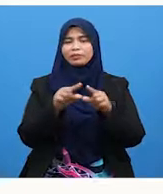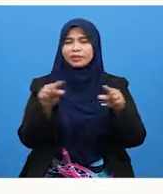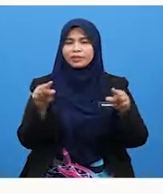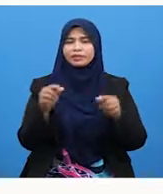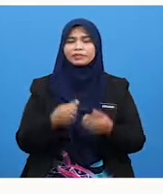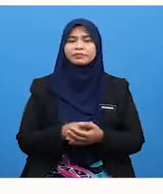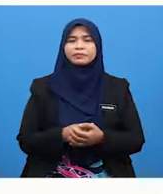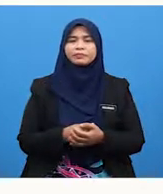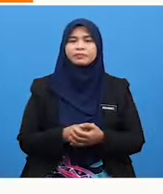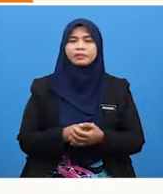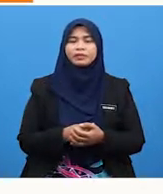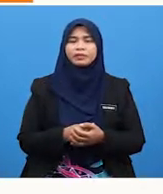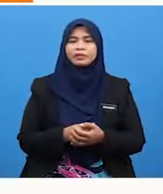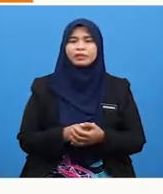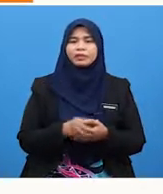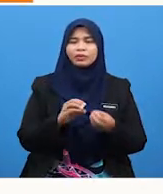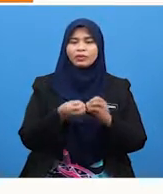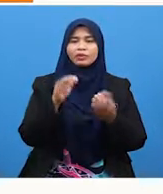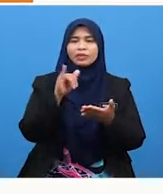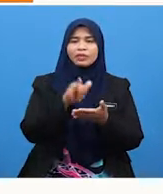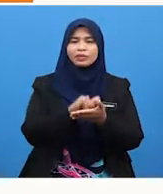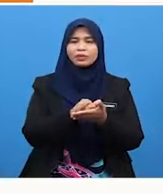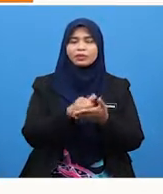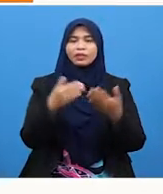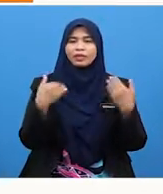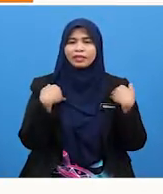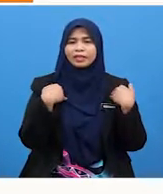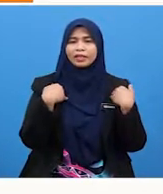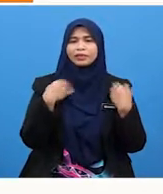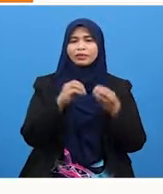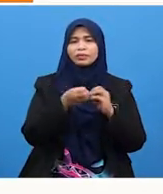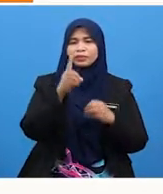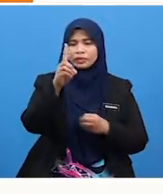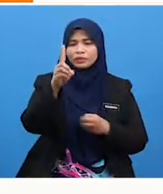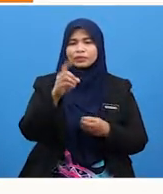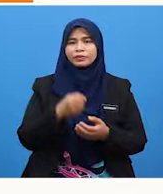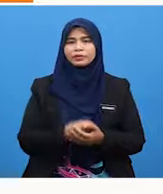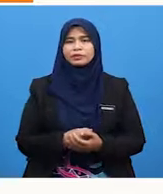tadi. Nombor tersebut adalah digit 1.